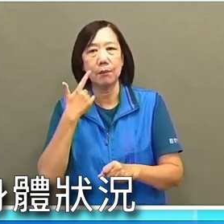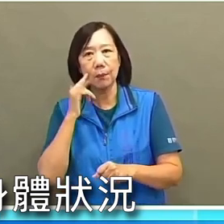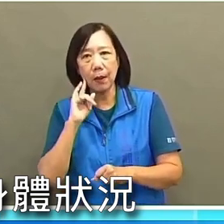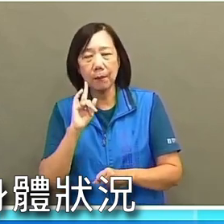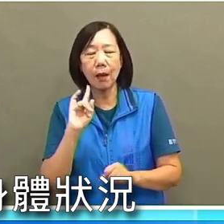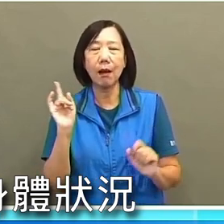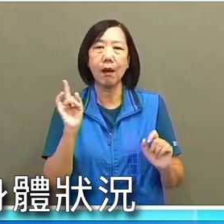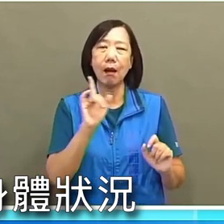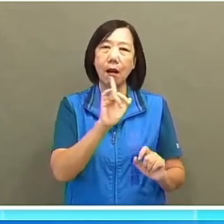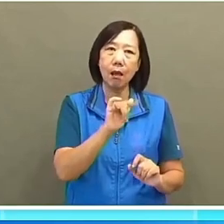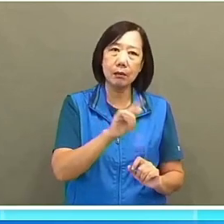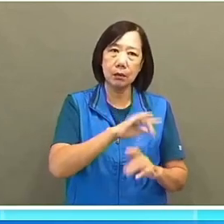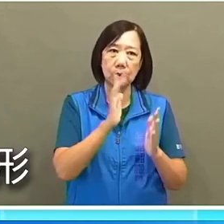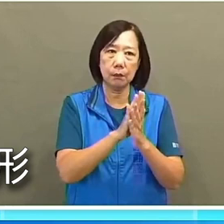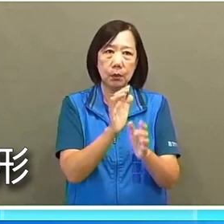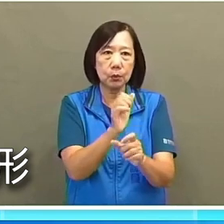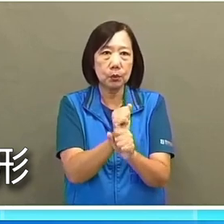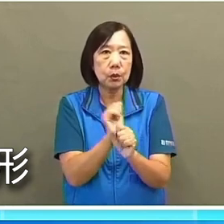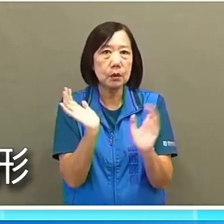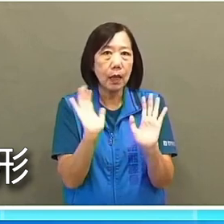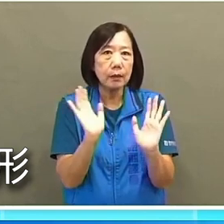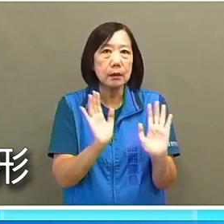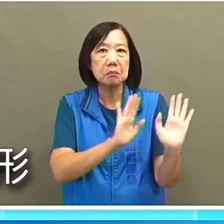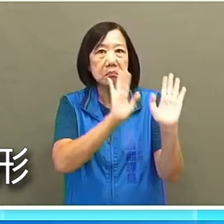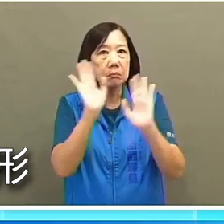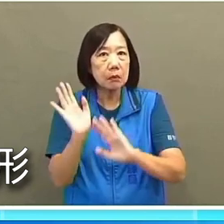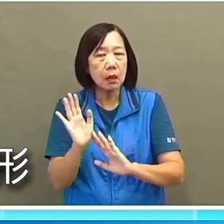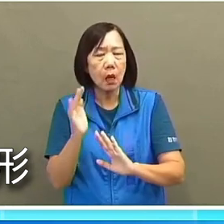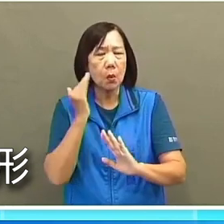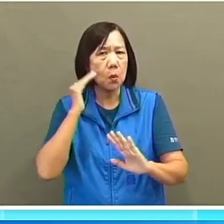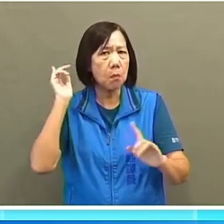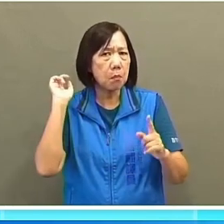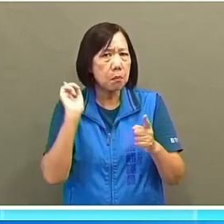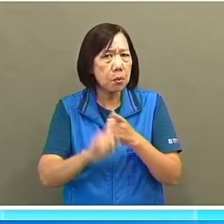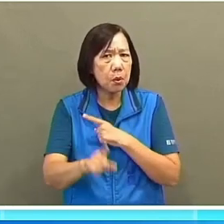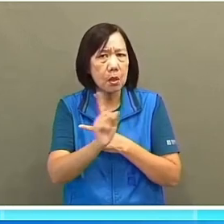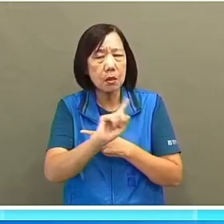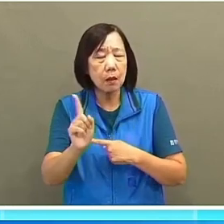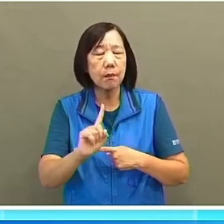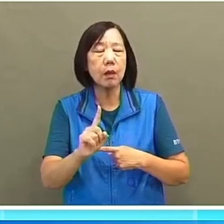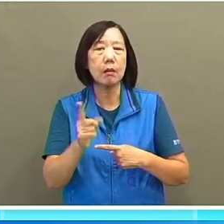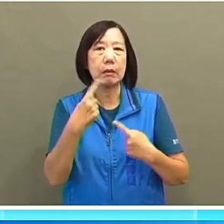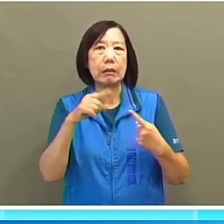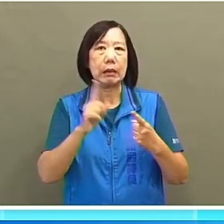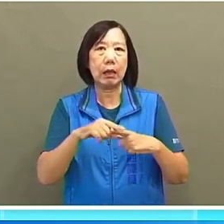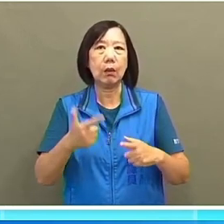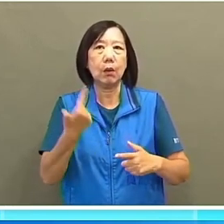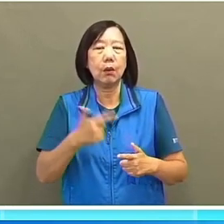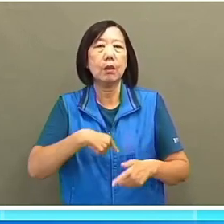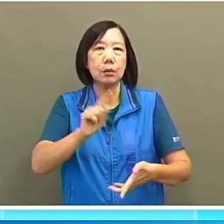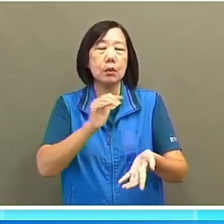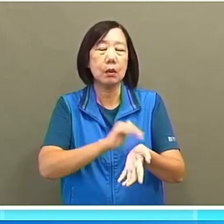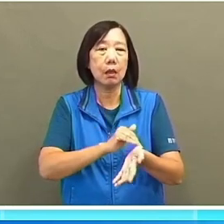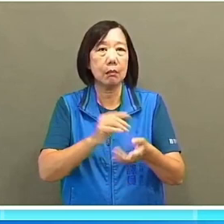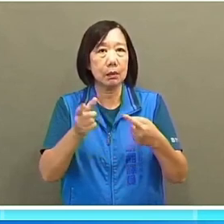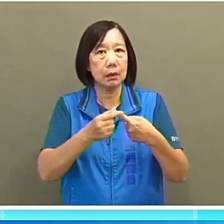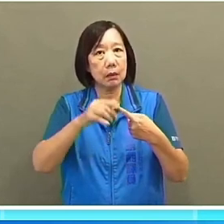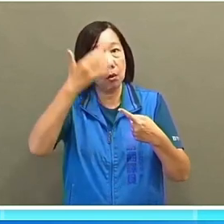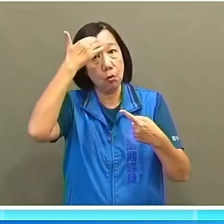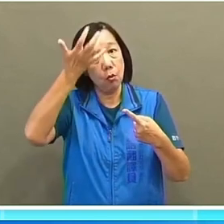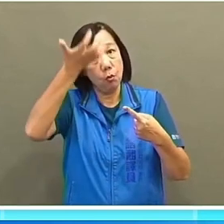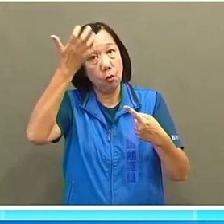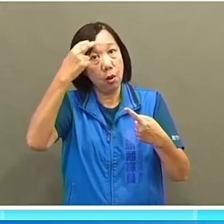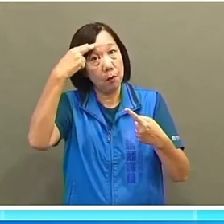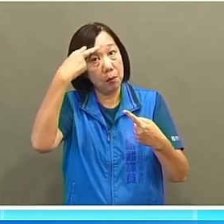学生身体状况，如有出现以下的不良情形，应尽速就医：发烧超过